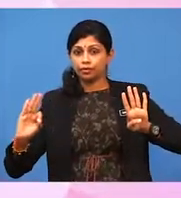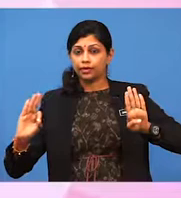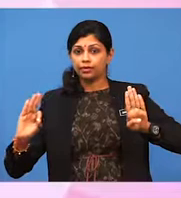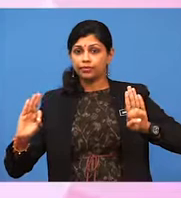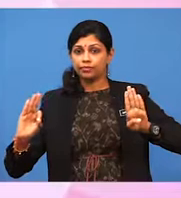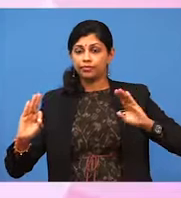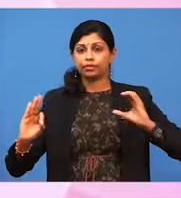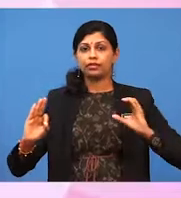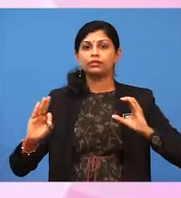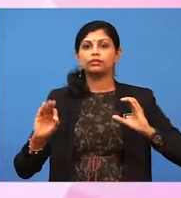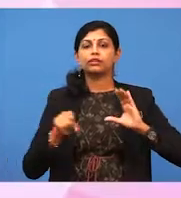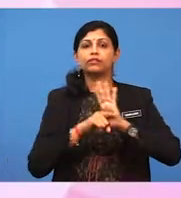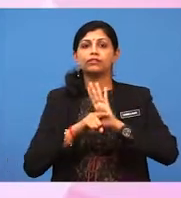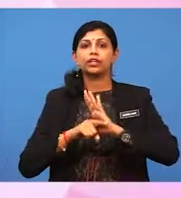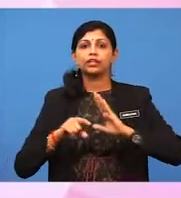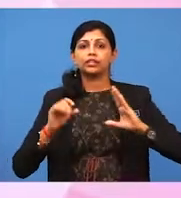54.9 C.